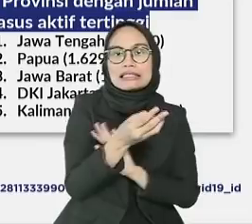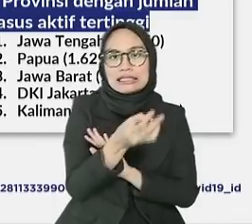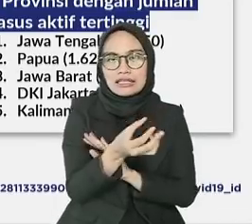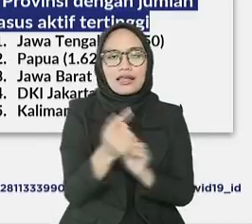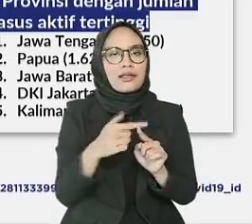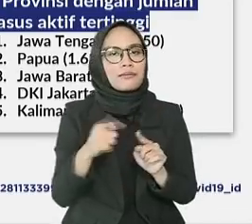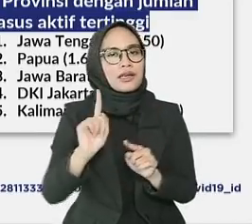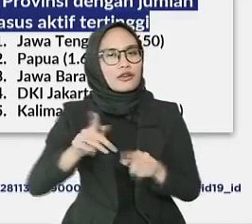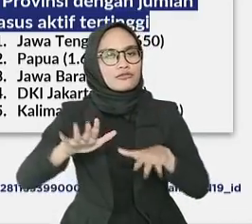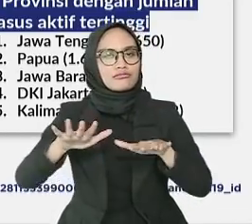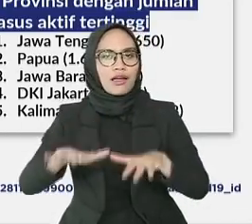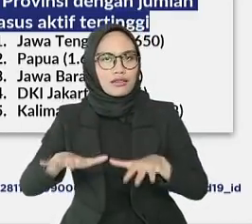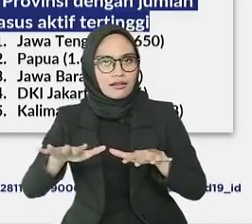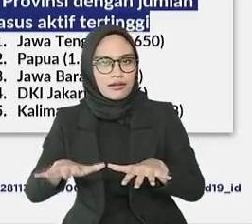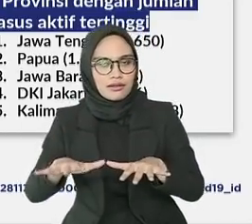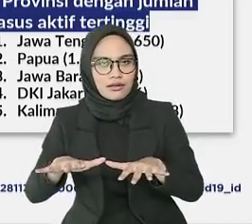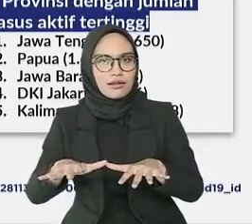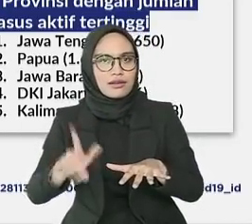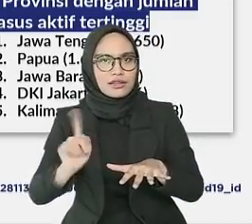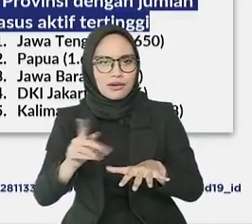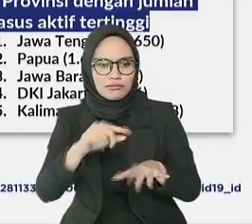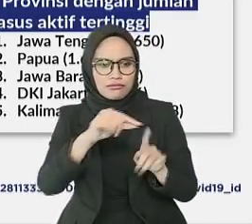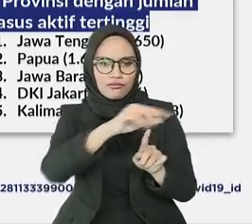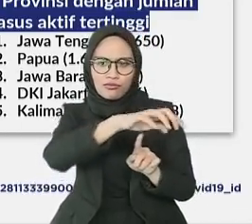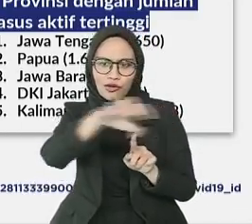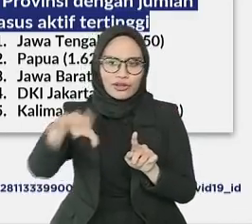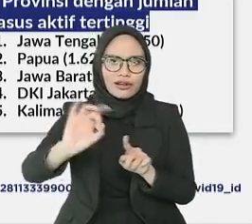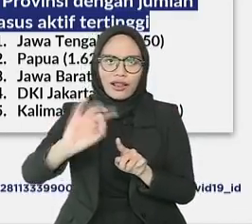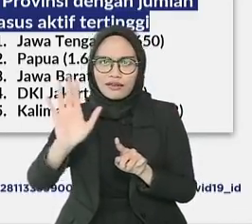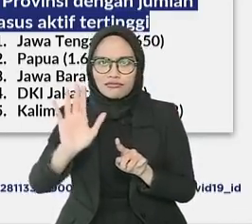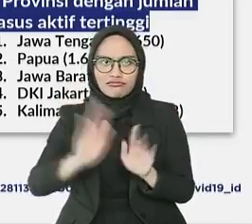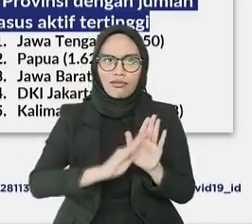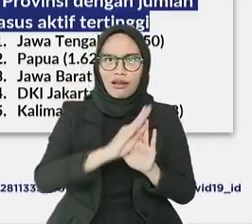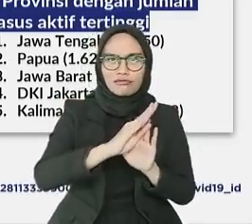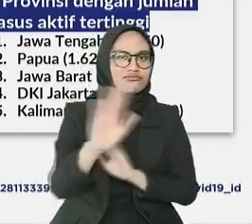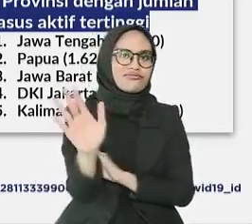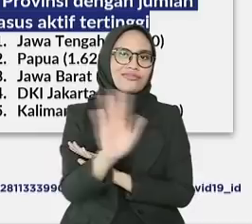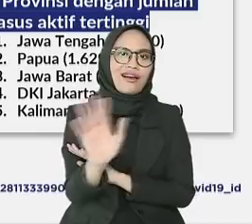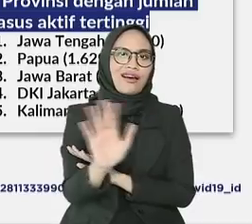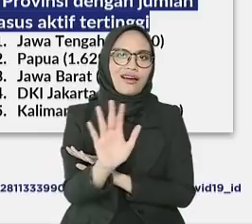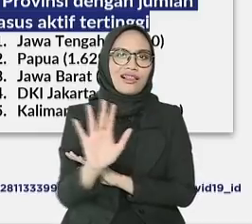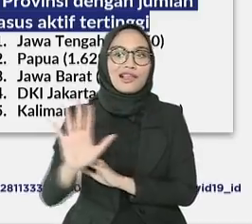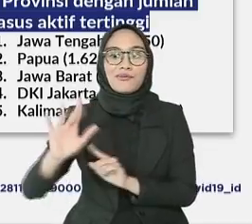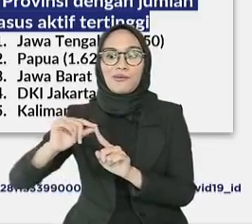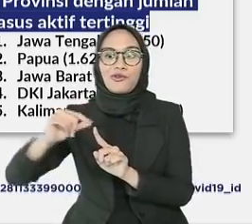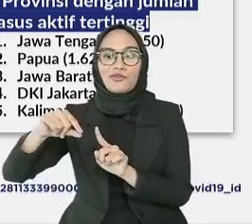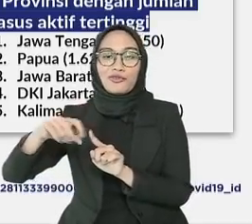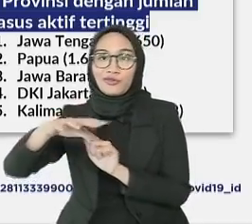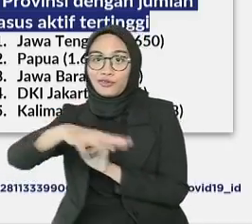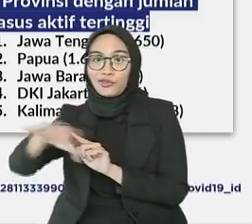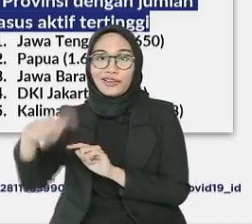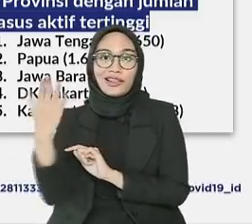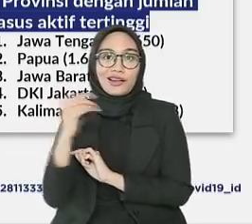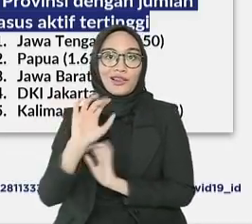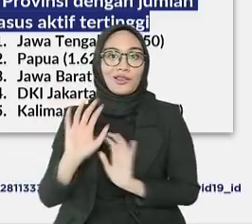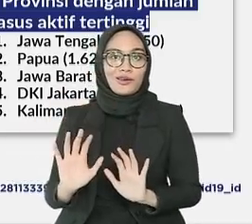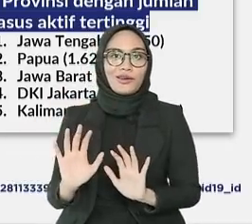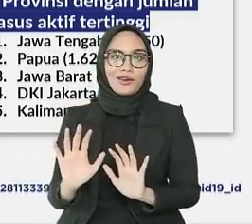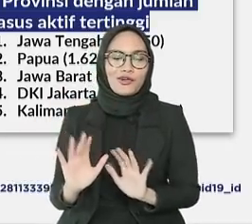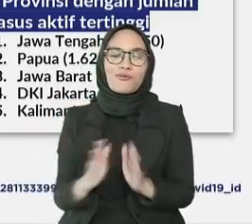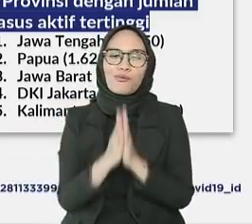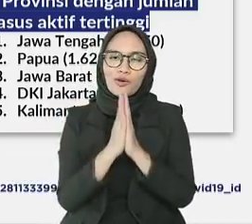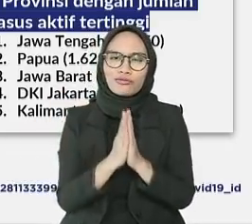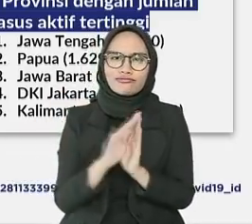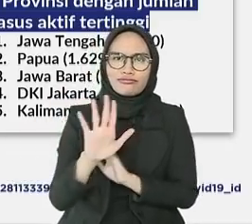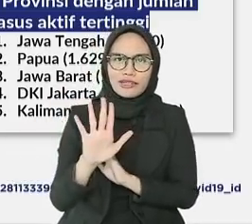terhitung besar apabila dibandingkan dengan provinsi lain yang tidak mengalami kenaikan kasus. Mohon kepada seluruh gubernur dari